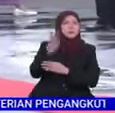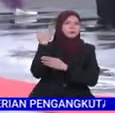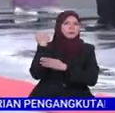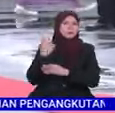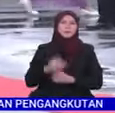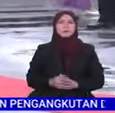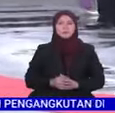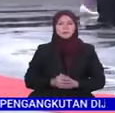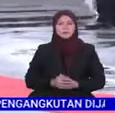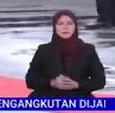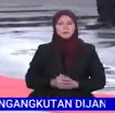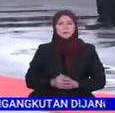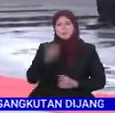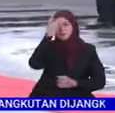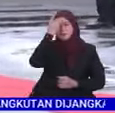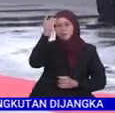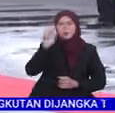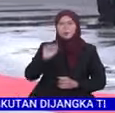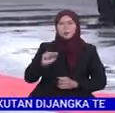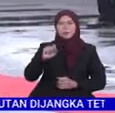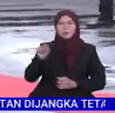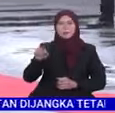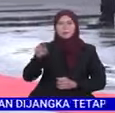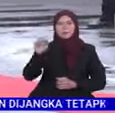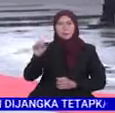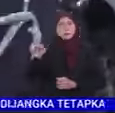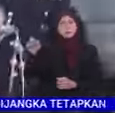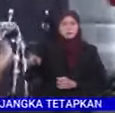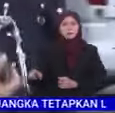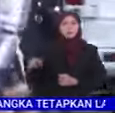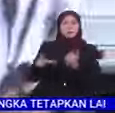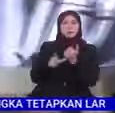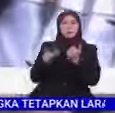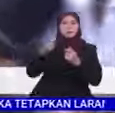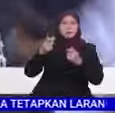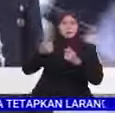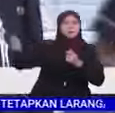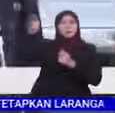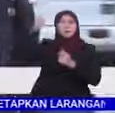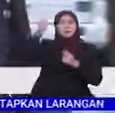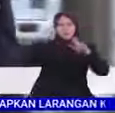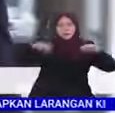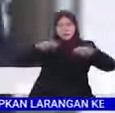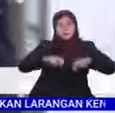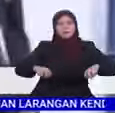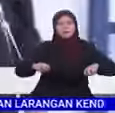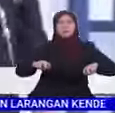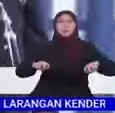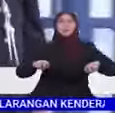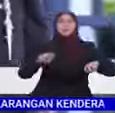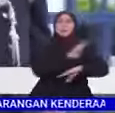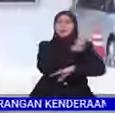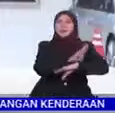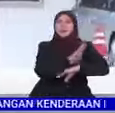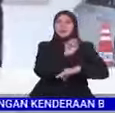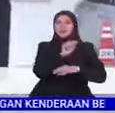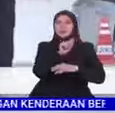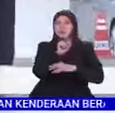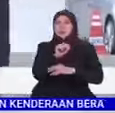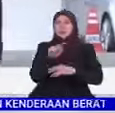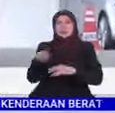Hai Datuk Muhammad Azman sebelum ini merupakan timbalan pengarah siasatan perundangan jabatan siasatan jenayah Buki aman